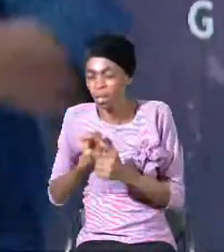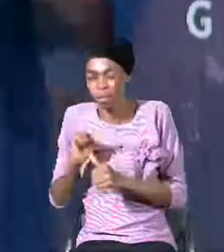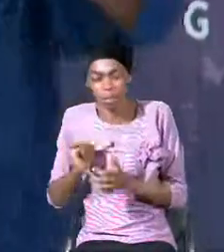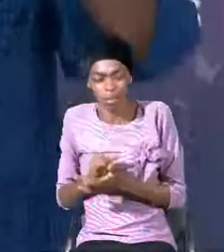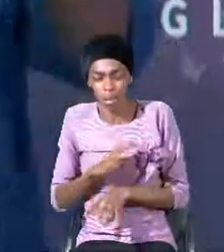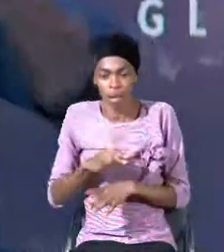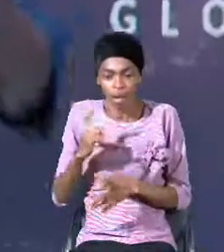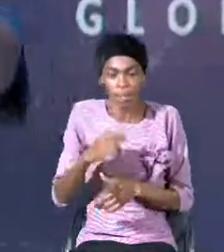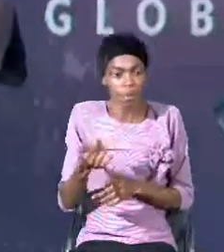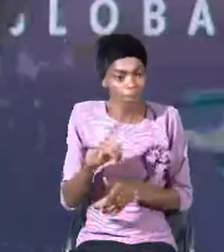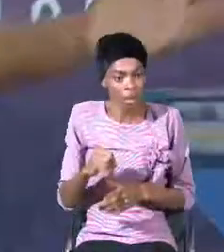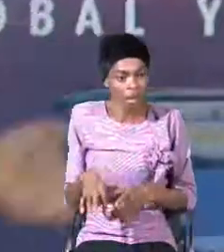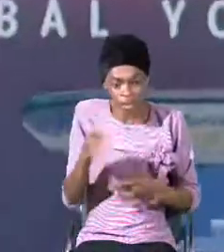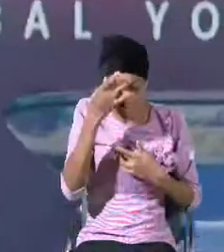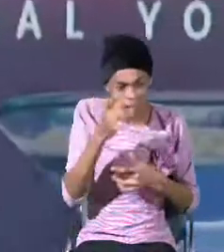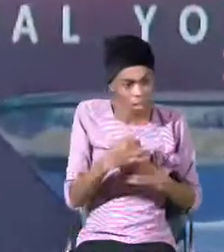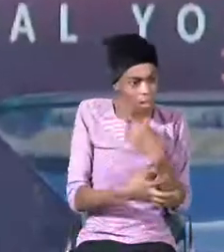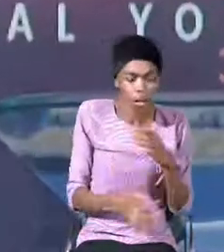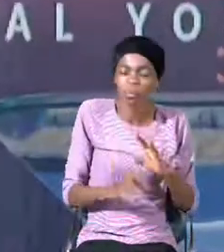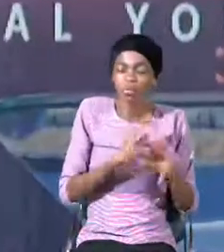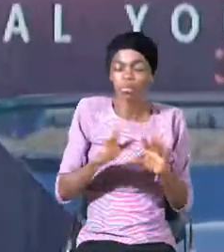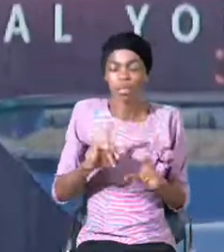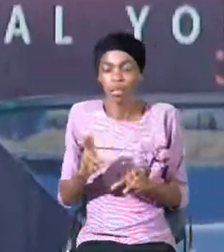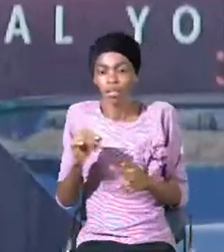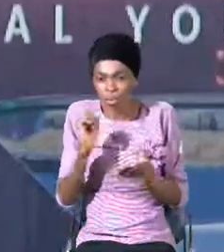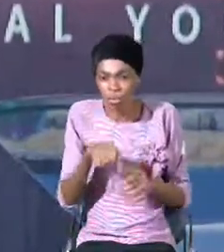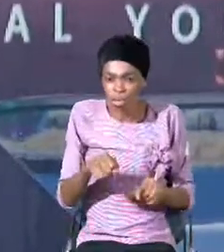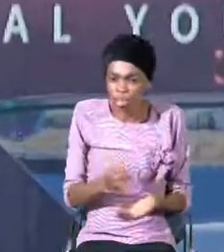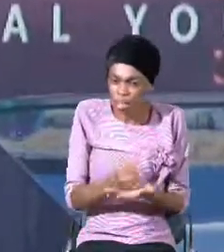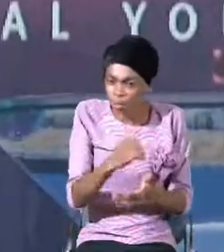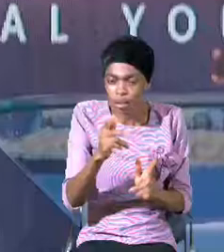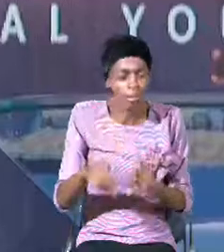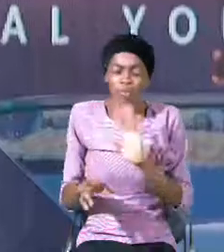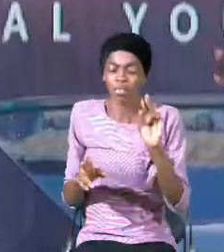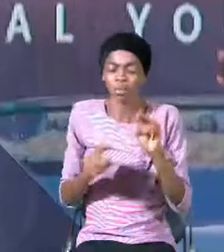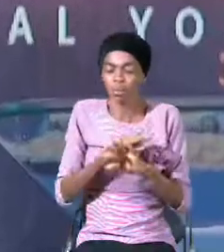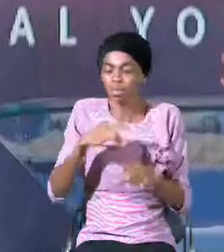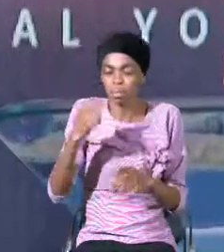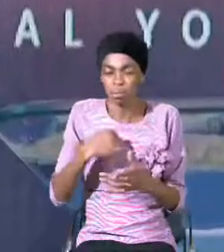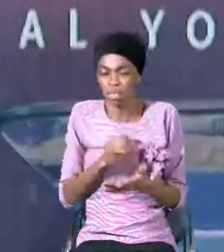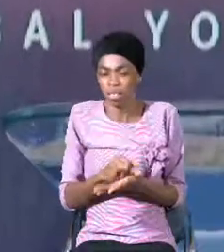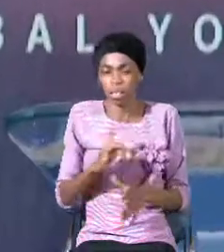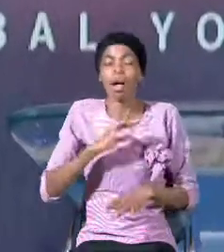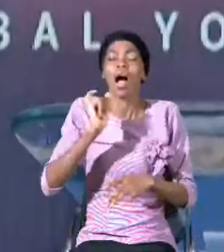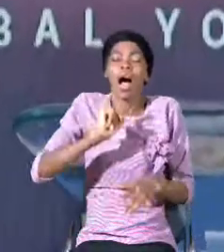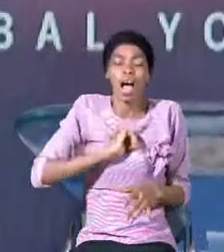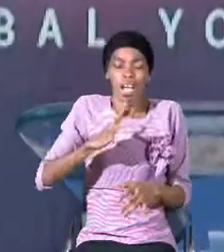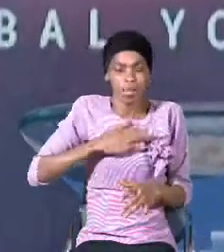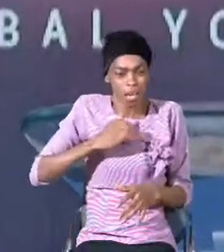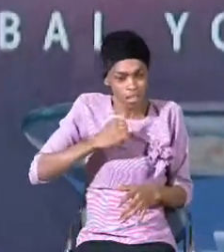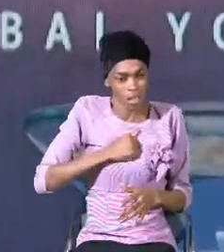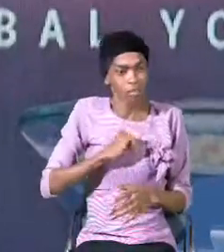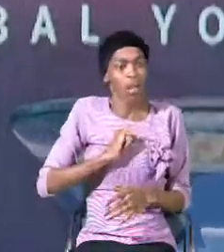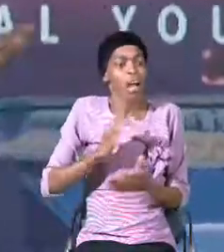Les gens meurent. Ne parle pas de ça. Toi, tu peux faire quelque chose. Tu peux aider d'autres vies. Non, ce n'était pas important pour moi. Moi-même, d'abord,